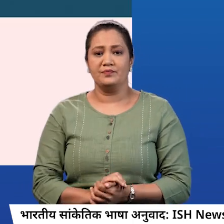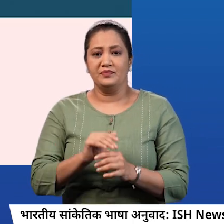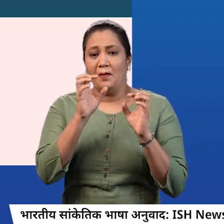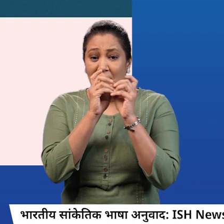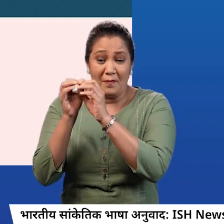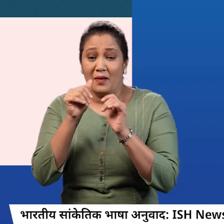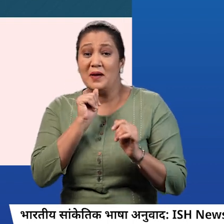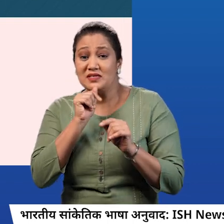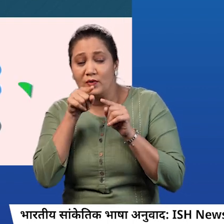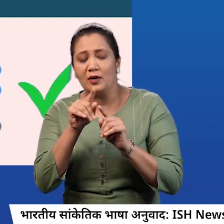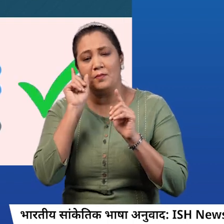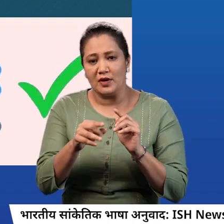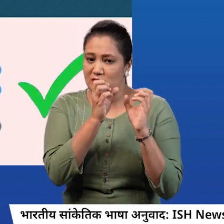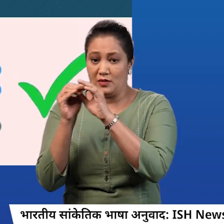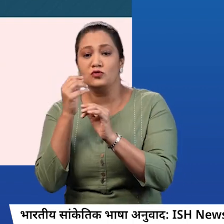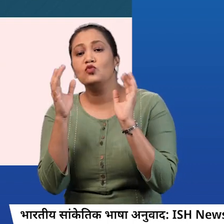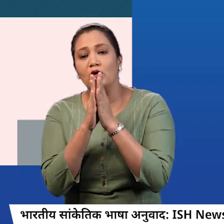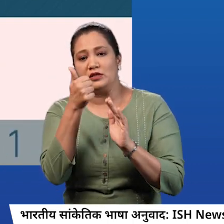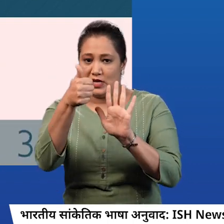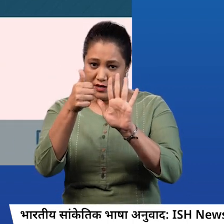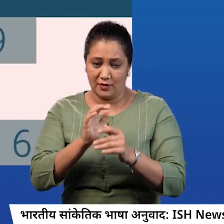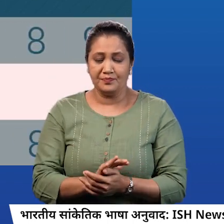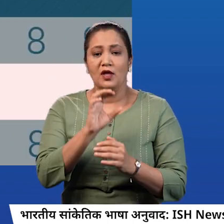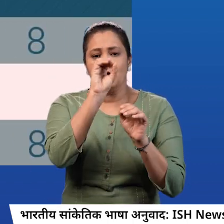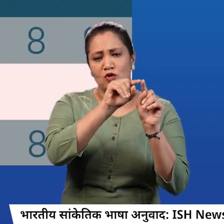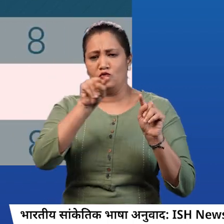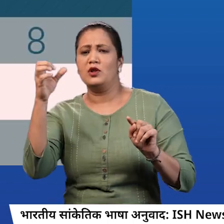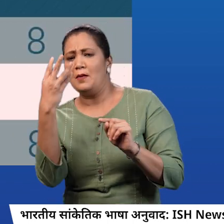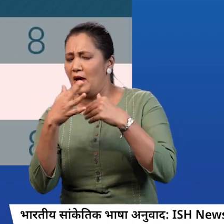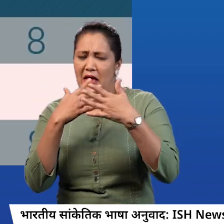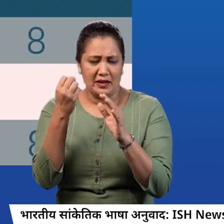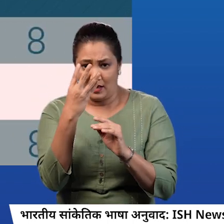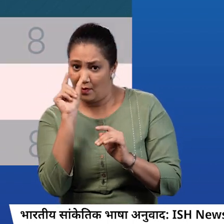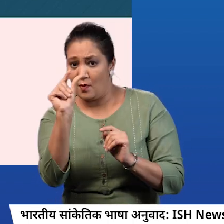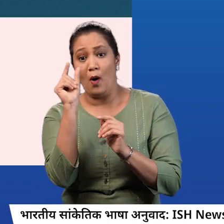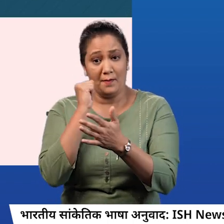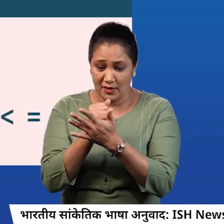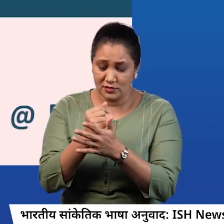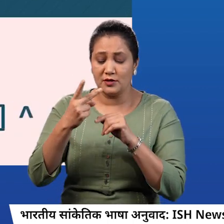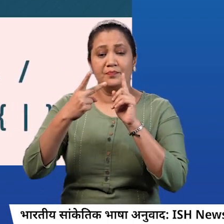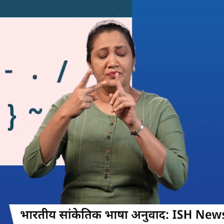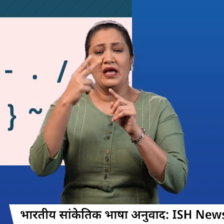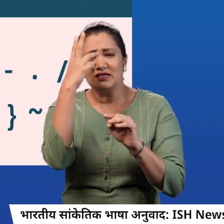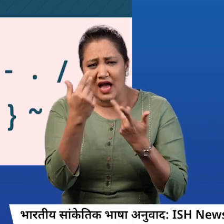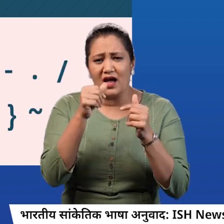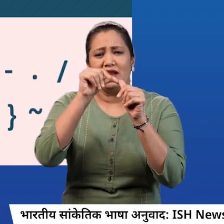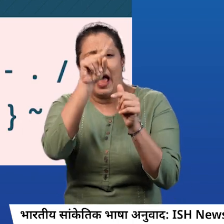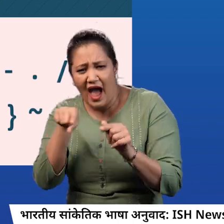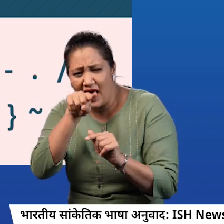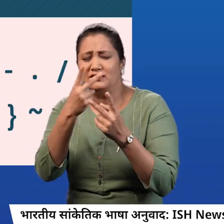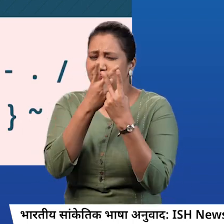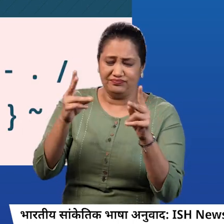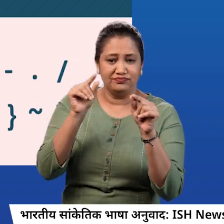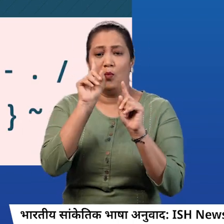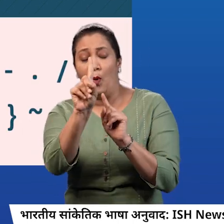या खात्यासाठीचा आपला पासवर्ड हा किमान 6 अक्षरांचा हवा. त्यात 0 ते 9 पैकी किमान 1 अंक हवा. त्यात स्टार किंवा